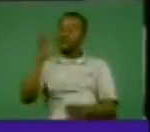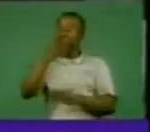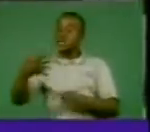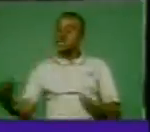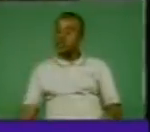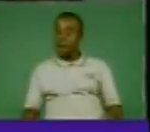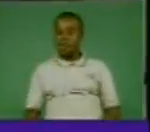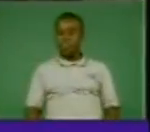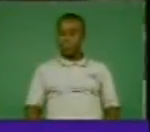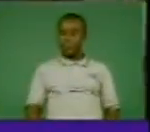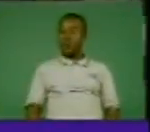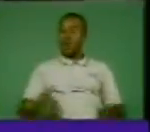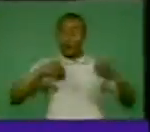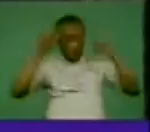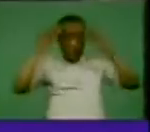mbali.